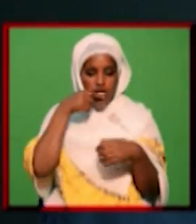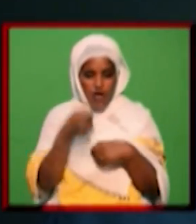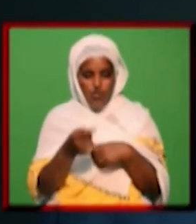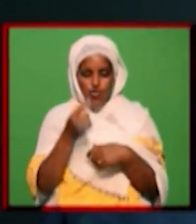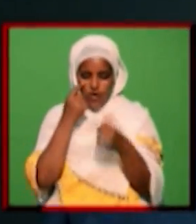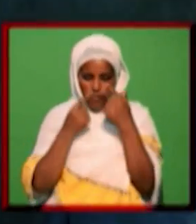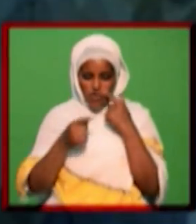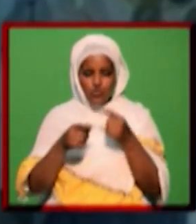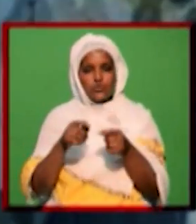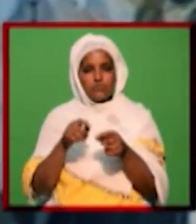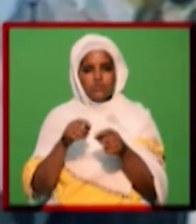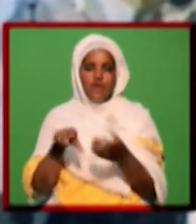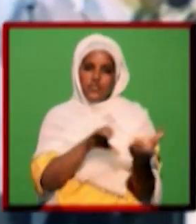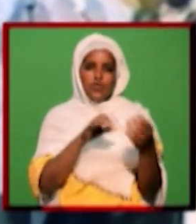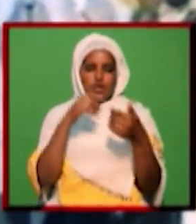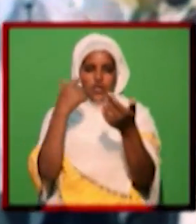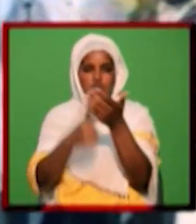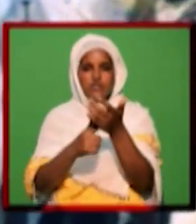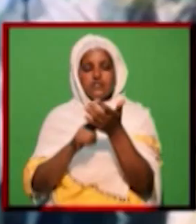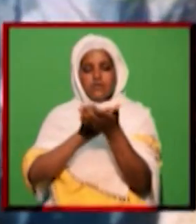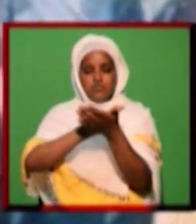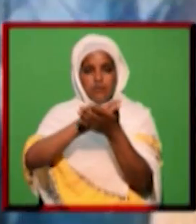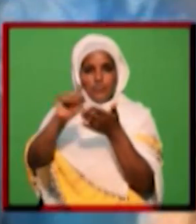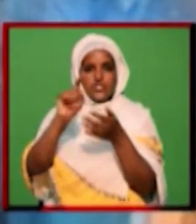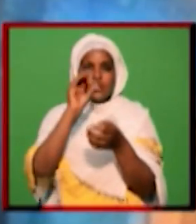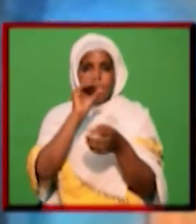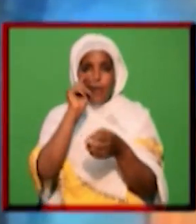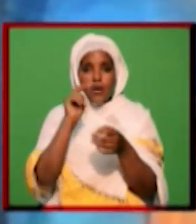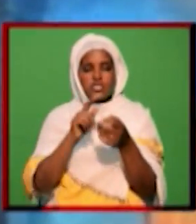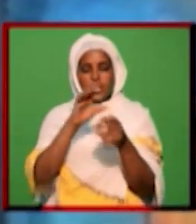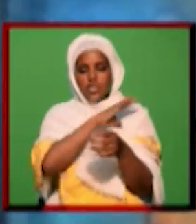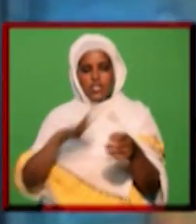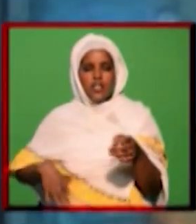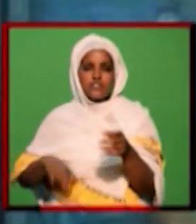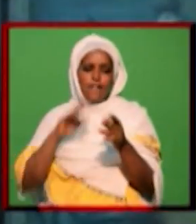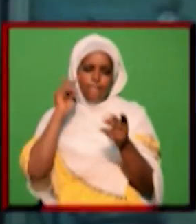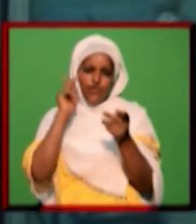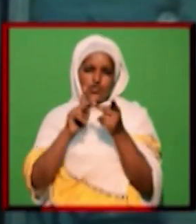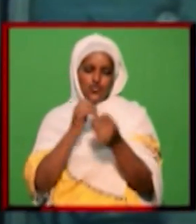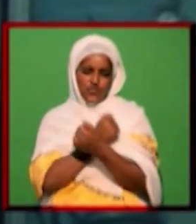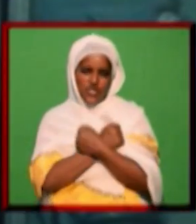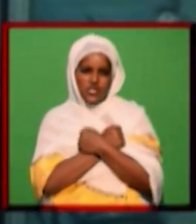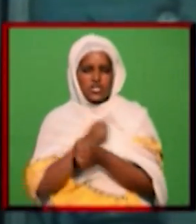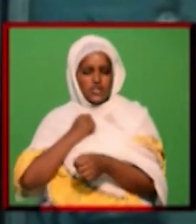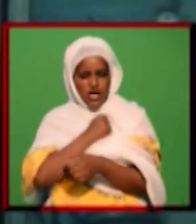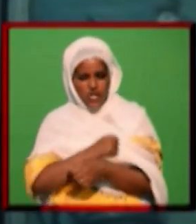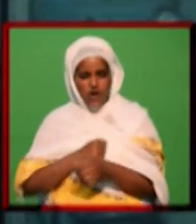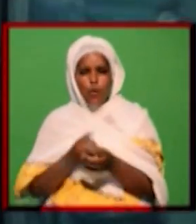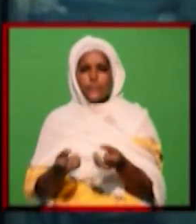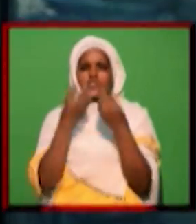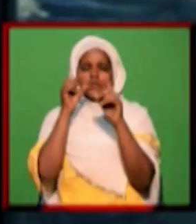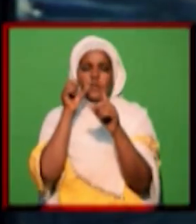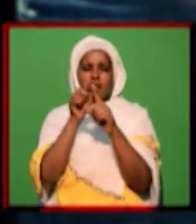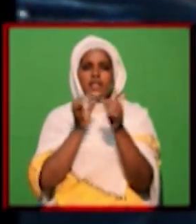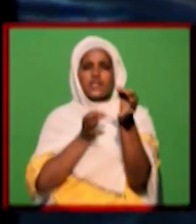يالو انو يفسالو يهنن سابونا همامات يجيتاتشن فتسون فقر يره رايون بزاد